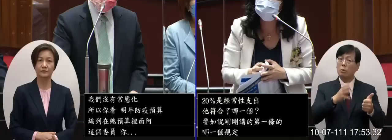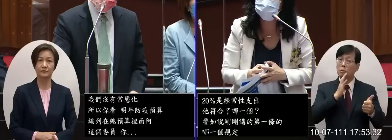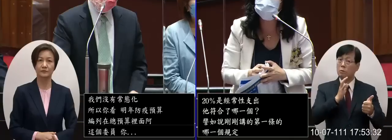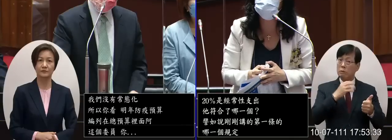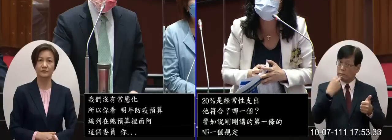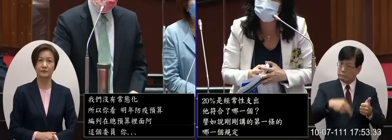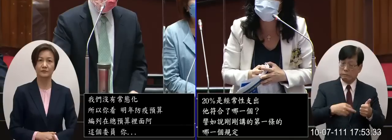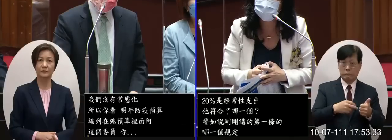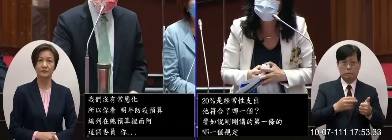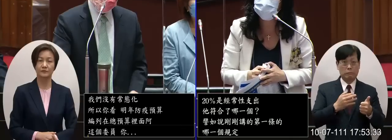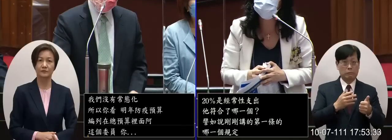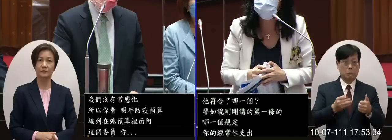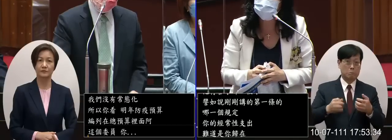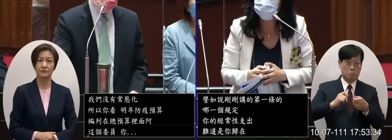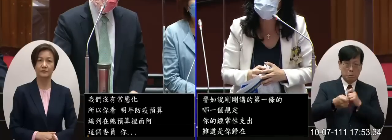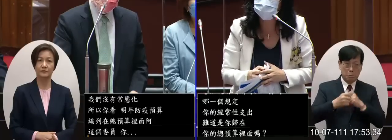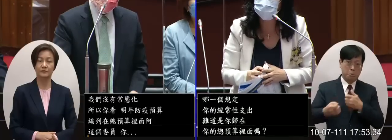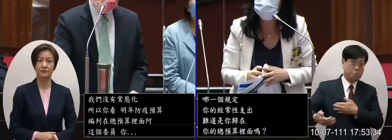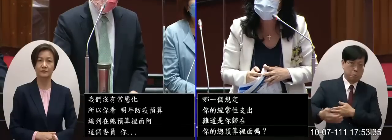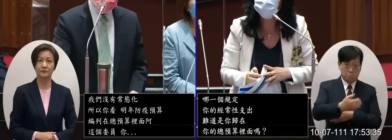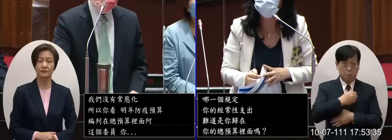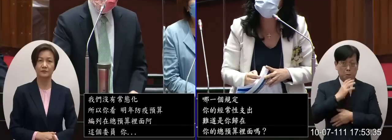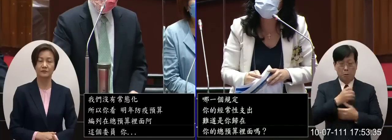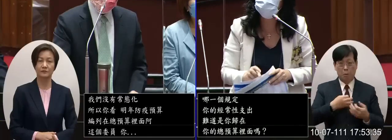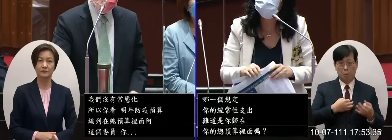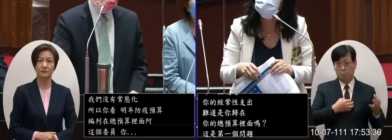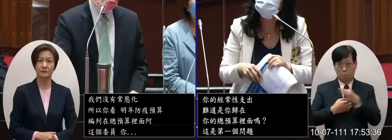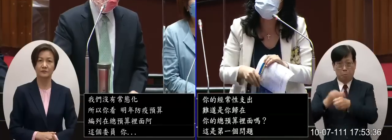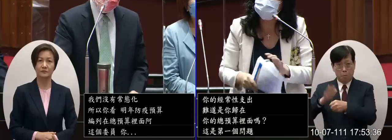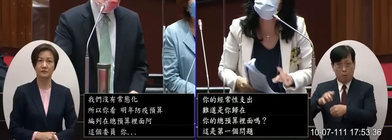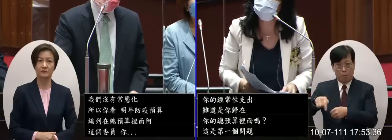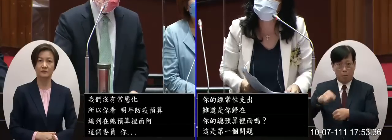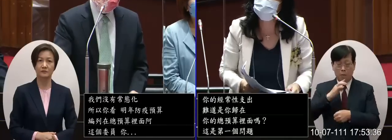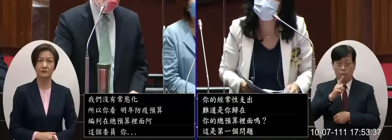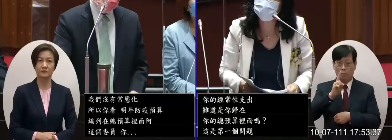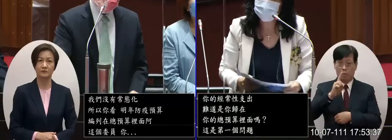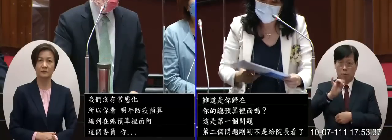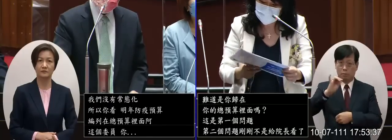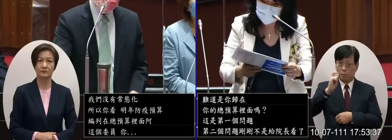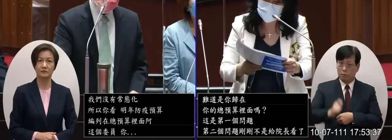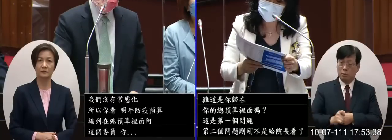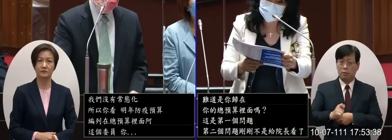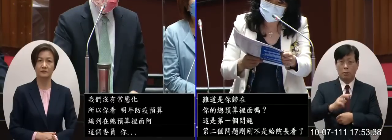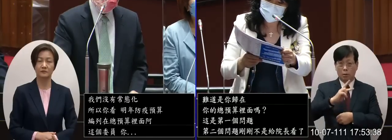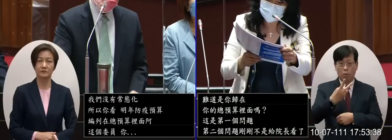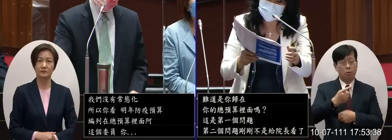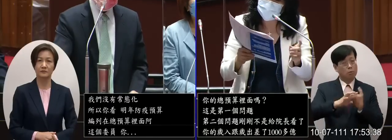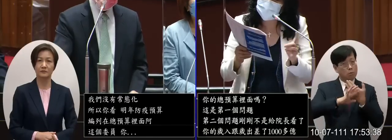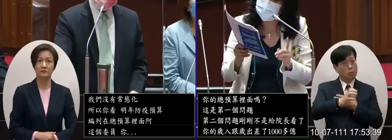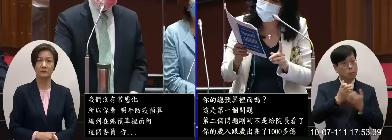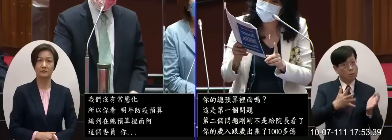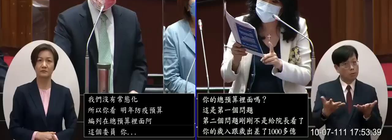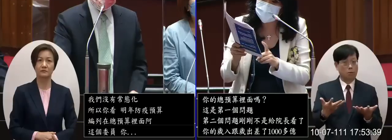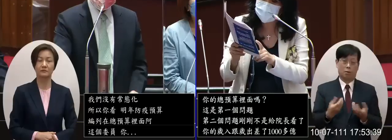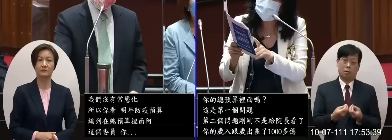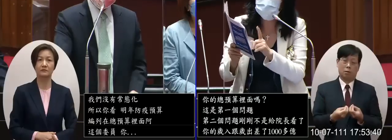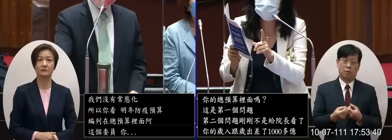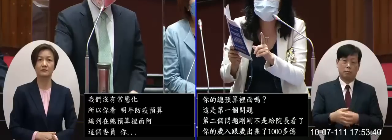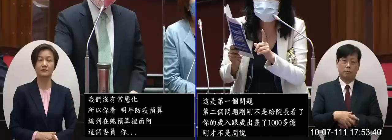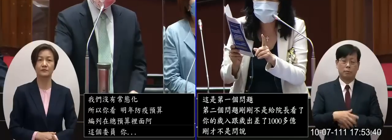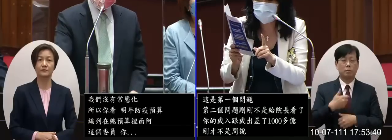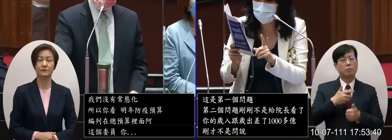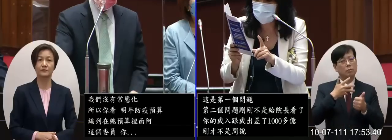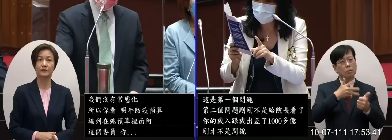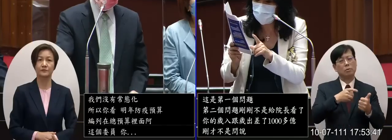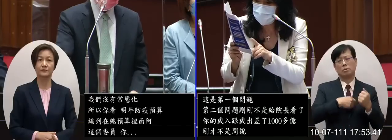要又要去超收民众的税收，然后来补你这个1000多亿吗？还是你要怎么样做？那我们请问你，